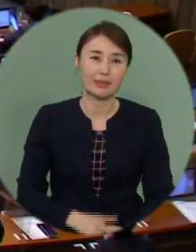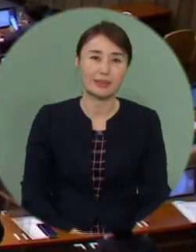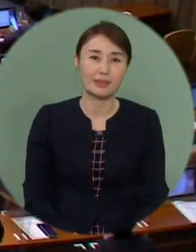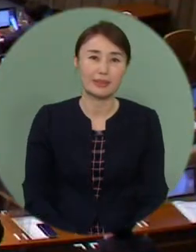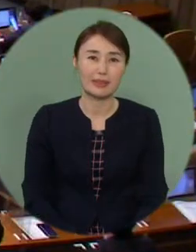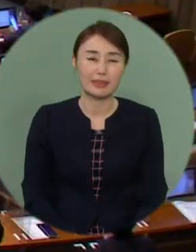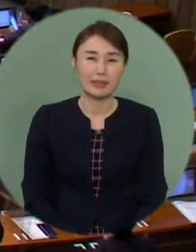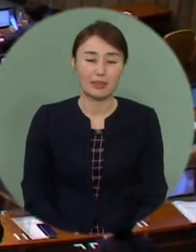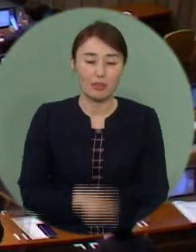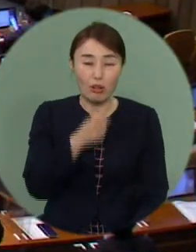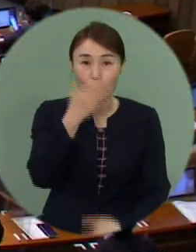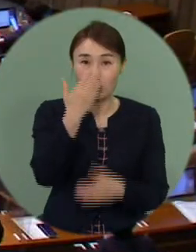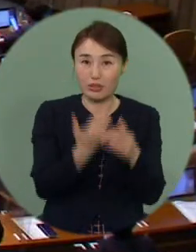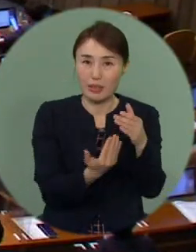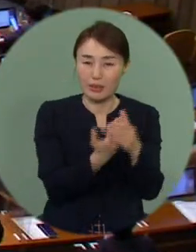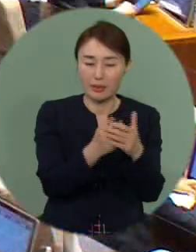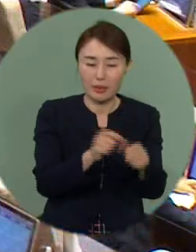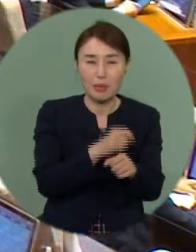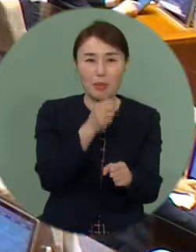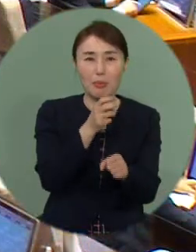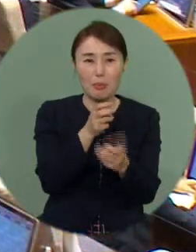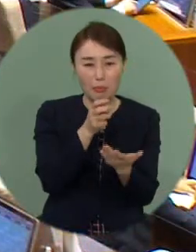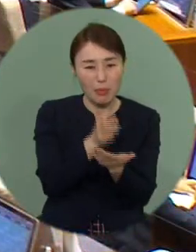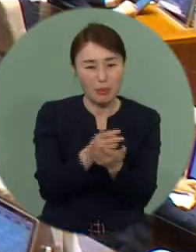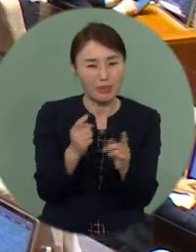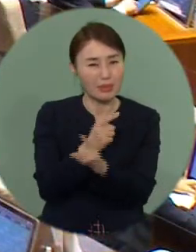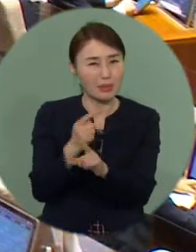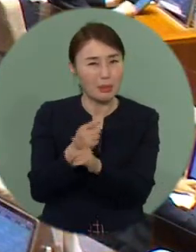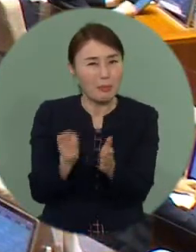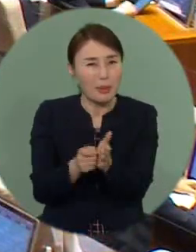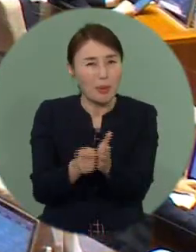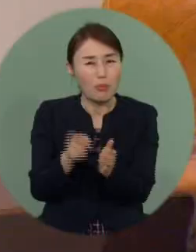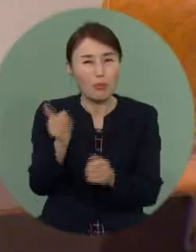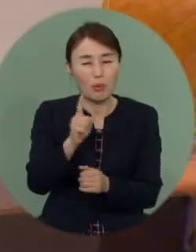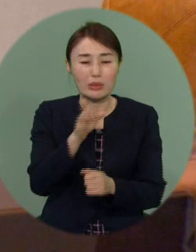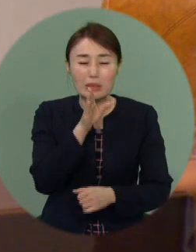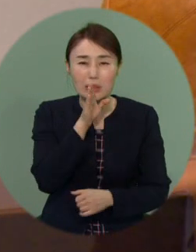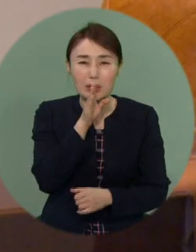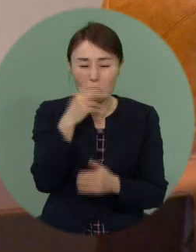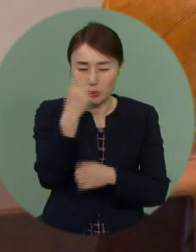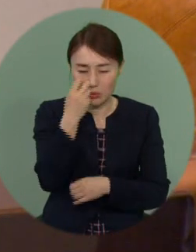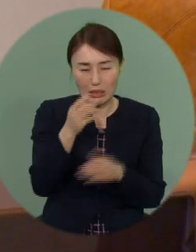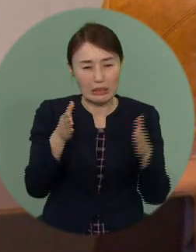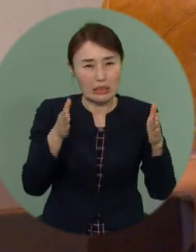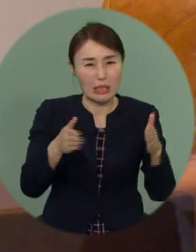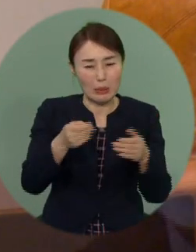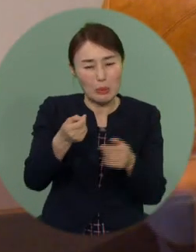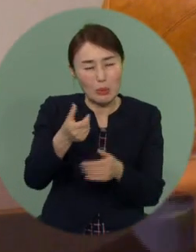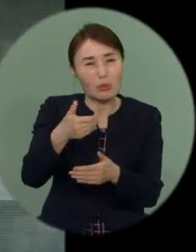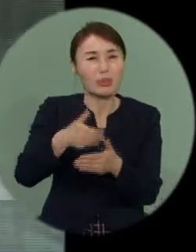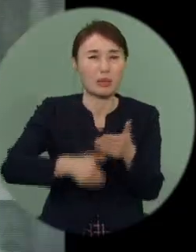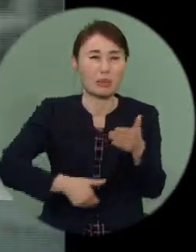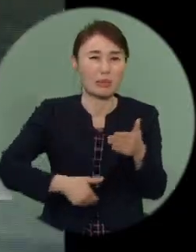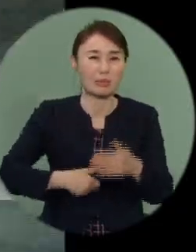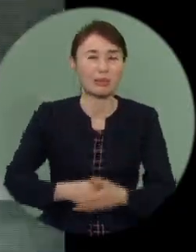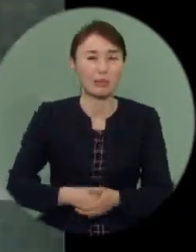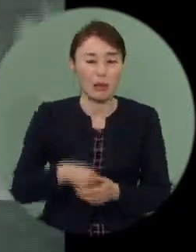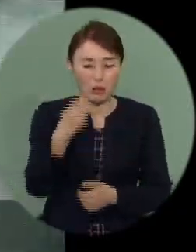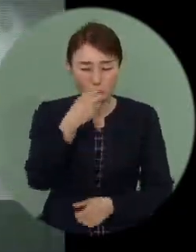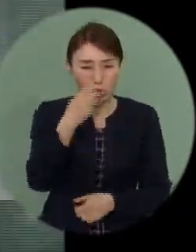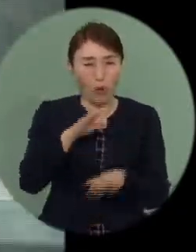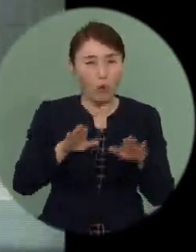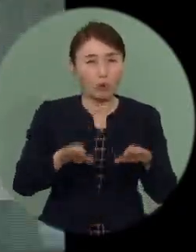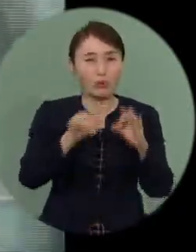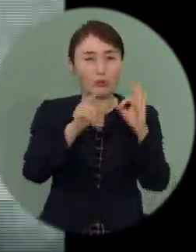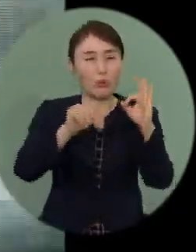기자입니다 여순 사건 특별법 개정이 시급한 건 진상조사 기간이 얼마 남지 않아서입니다 조사는